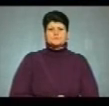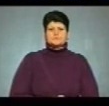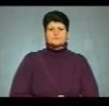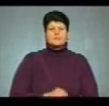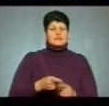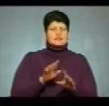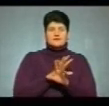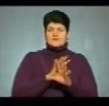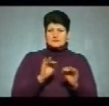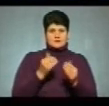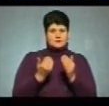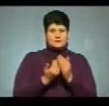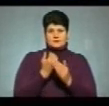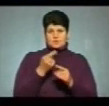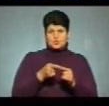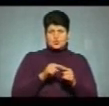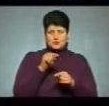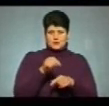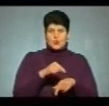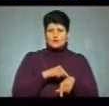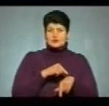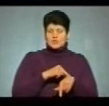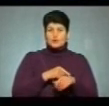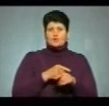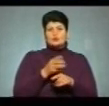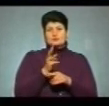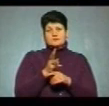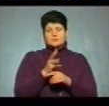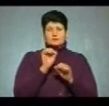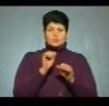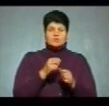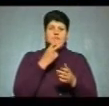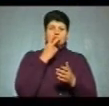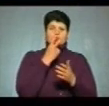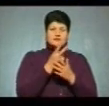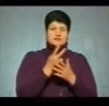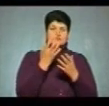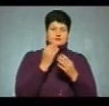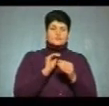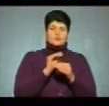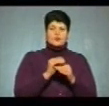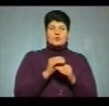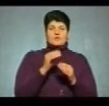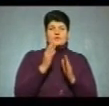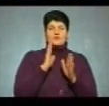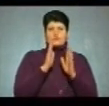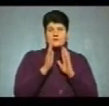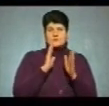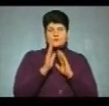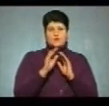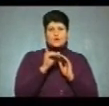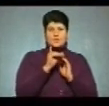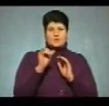Це вся інформація на цю годину. Сюжети наших кореспондентів ви можете переглянути на сторінці UA Тернопіль у соцмережі